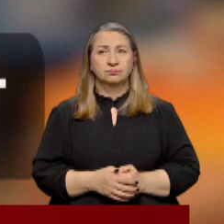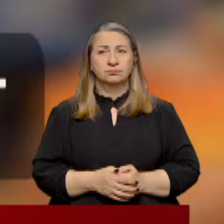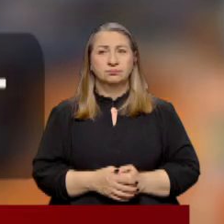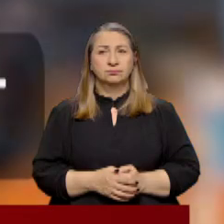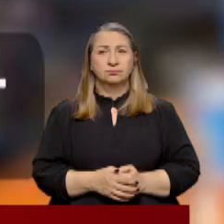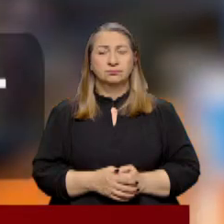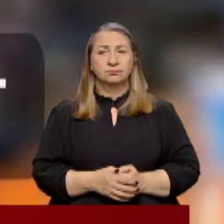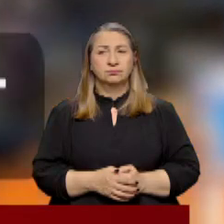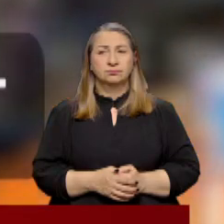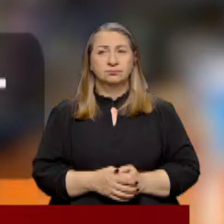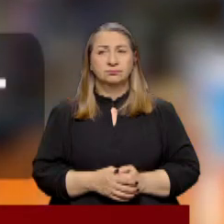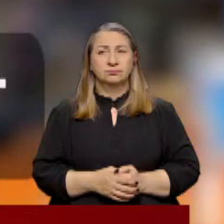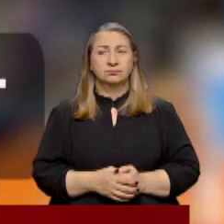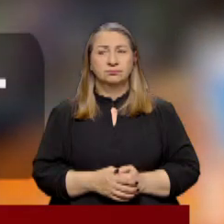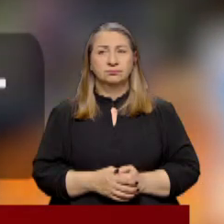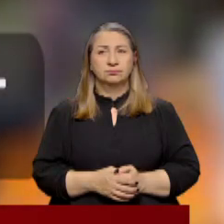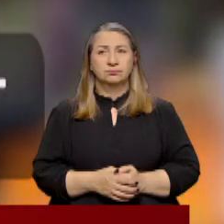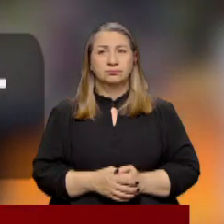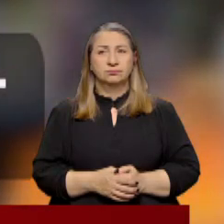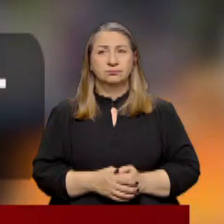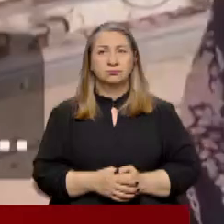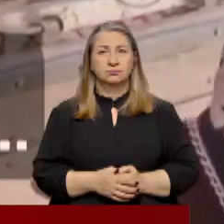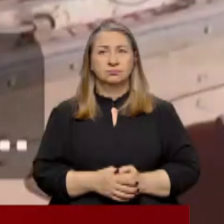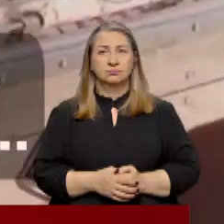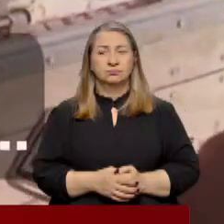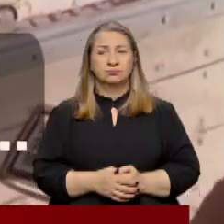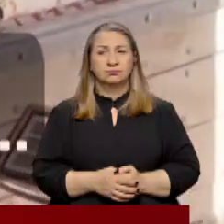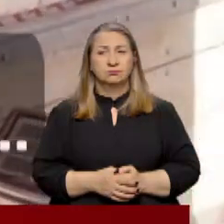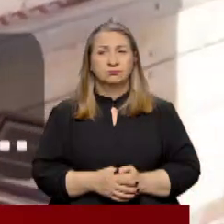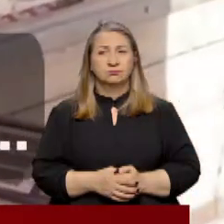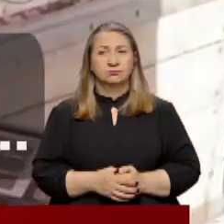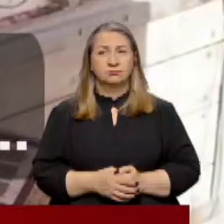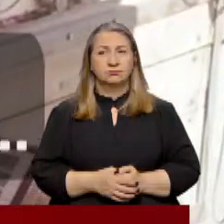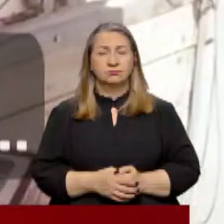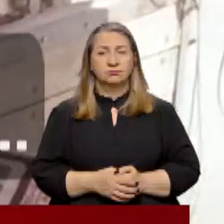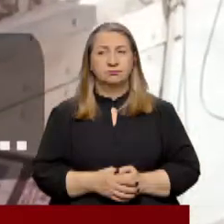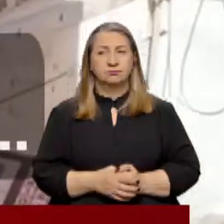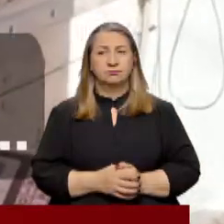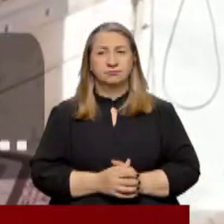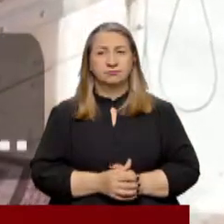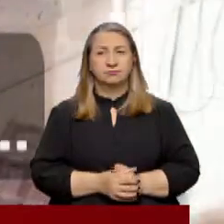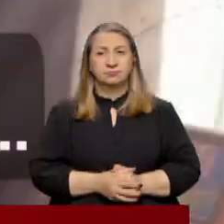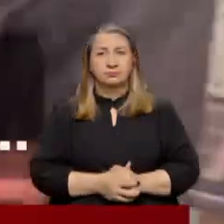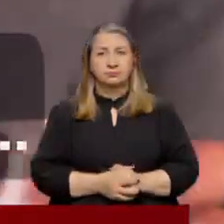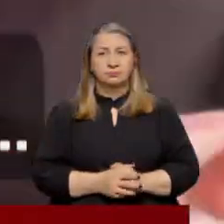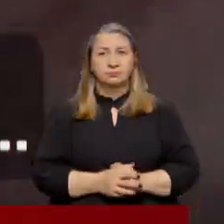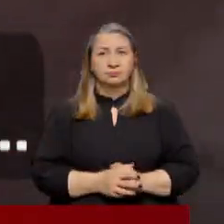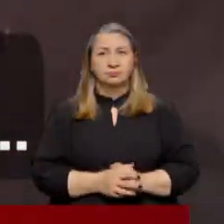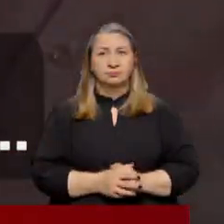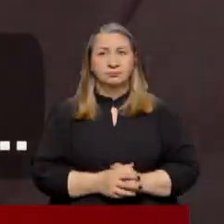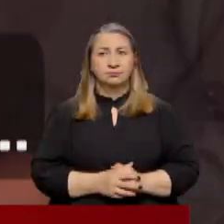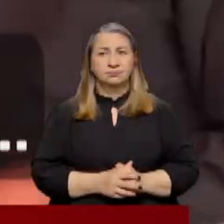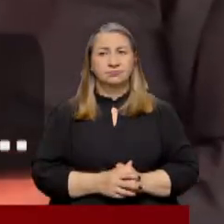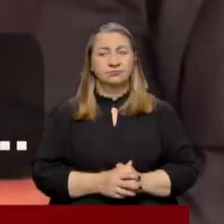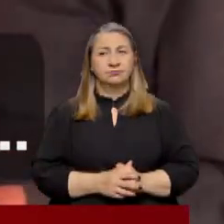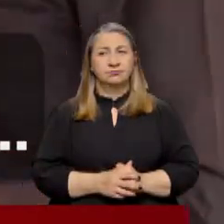hale geldik. Buranın bayram pazarı ama bayram. Normal gün gibi. 6 ay önce 450 liraya Mersin'e gidip gelen araba 1925